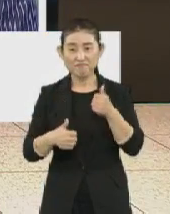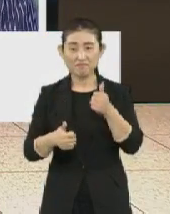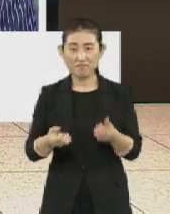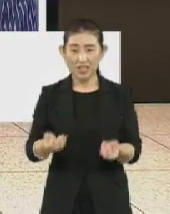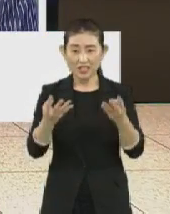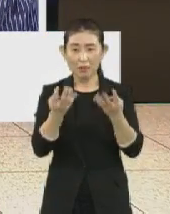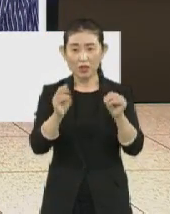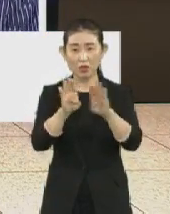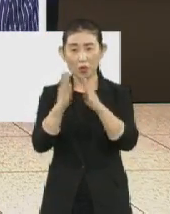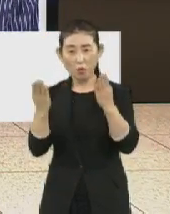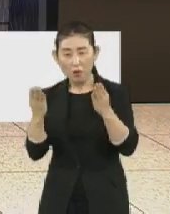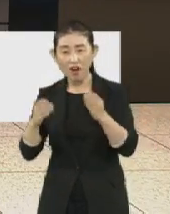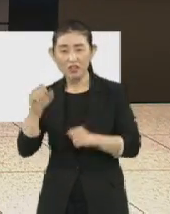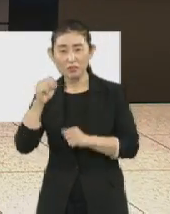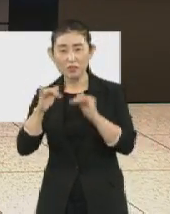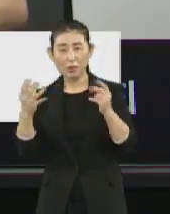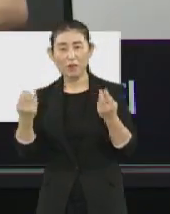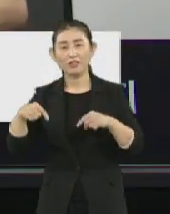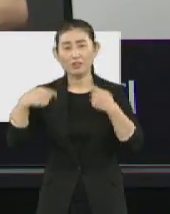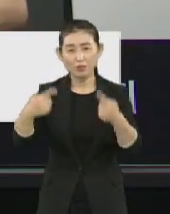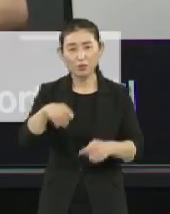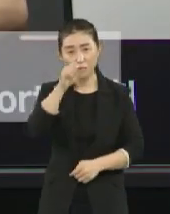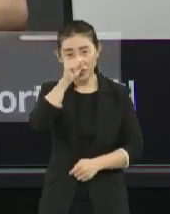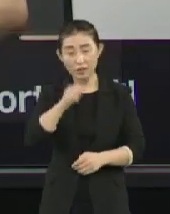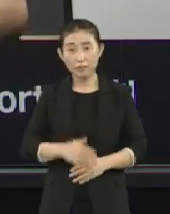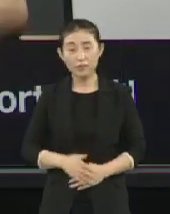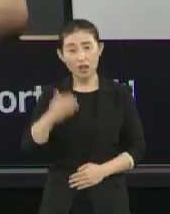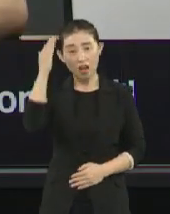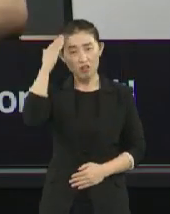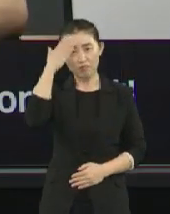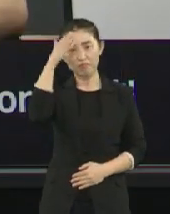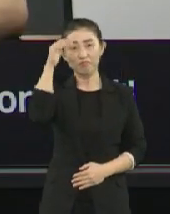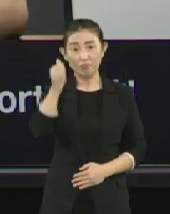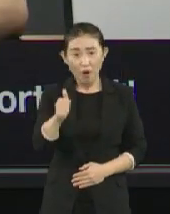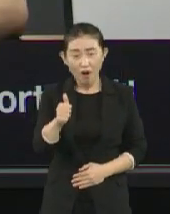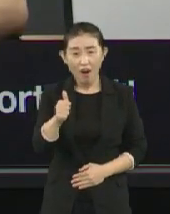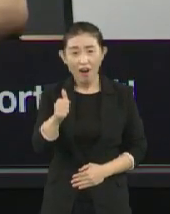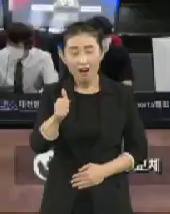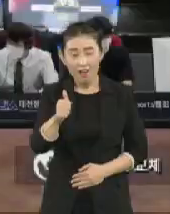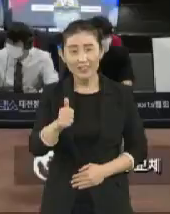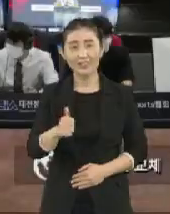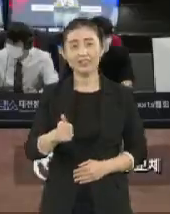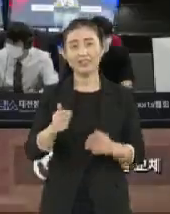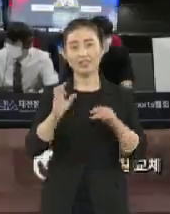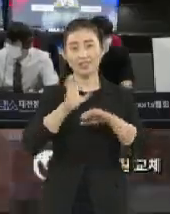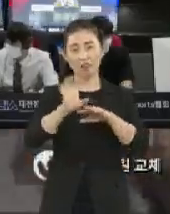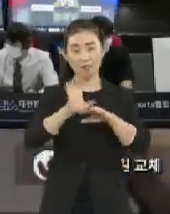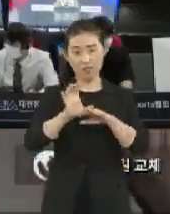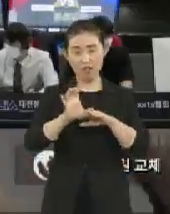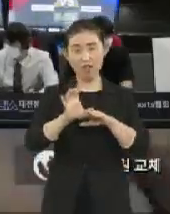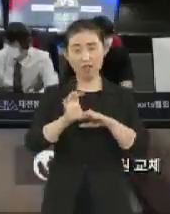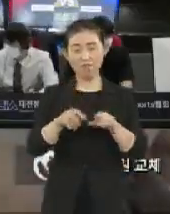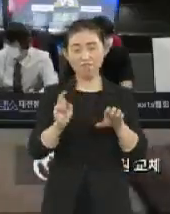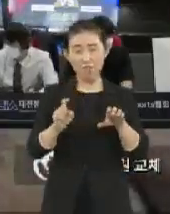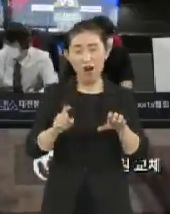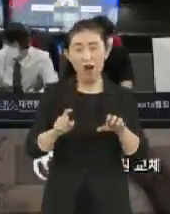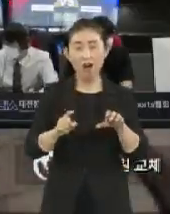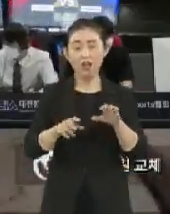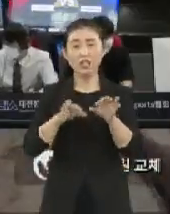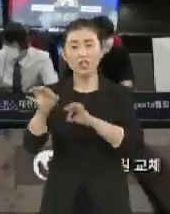동호회분들과도 즐길 수 있는 기회가 많이 생겼으면 좋겠고. 우리나라가 종주국인 e스포츠의 세계 시장 규모는 1조 원이